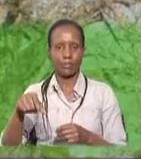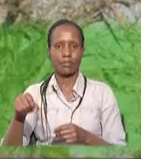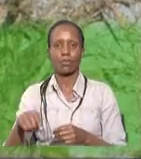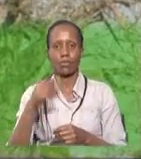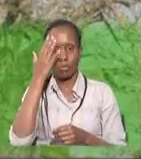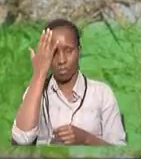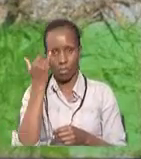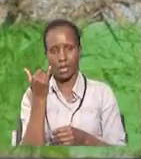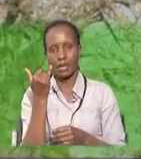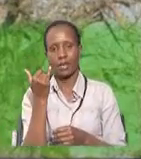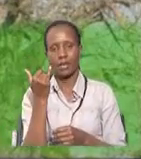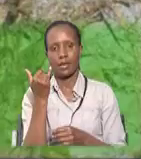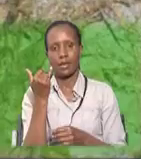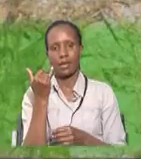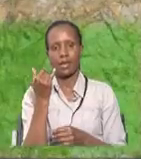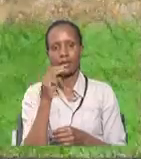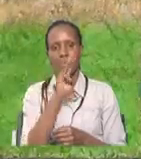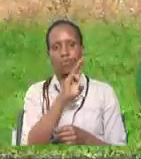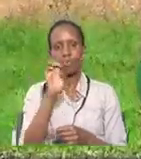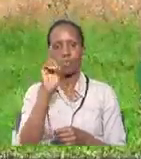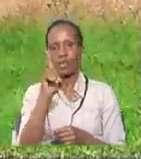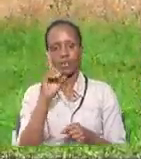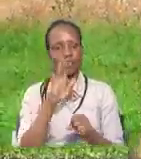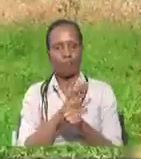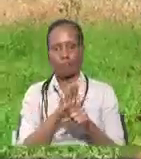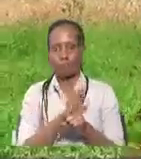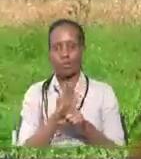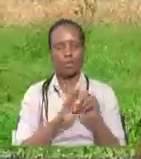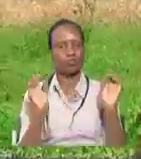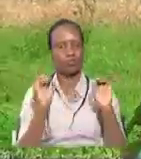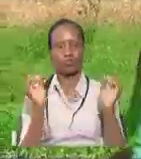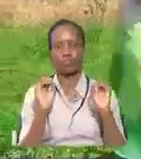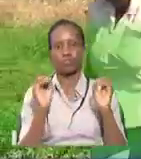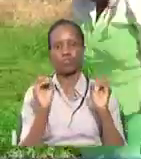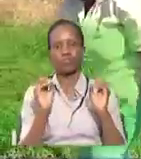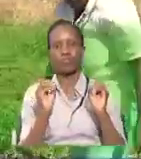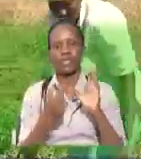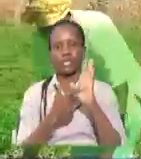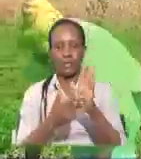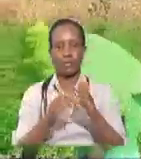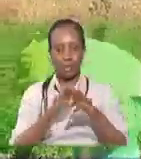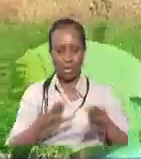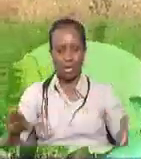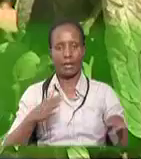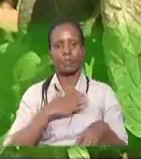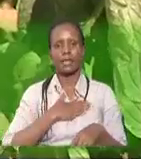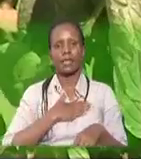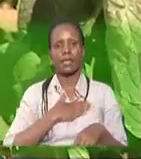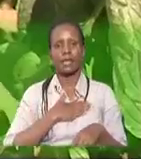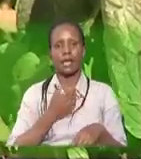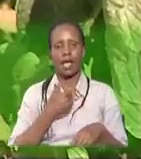drips. Hakuna kwekwe mingi sana inakuja. Shamba langu nalima